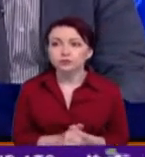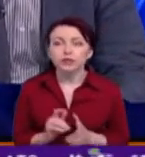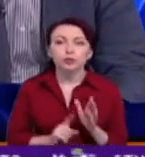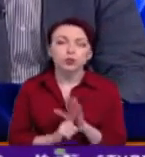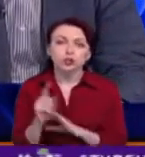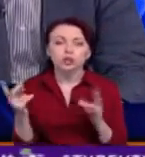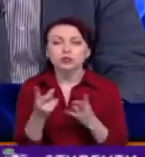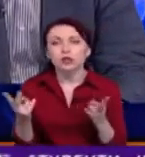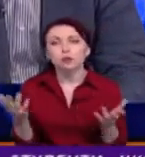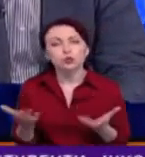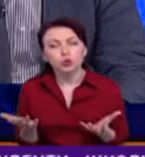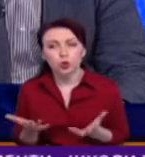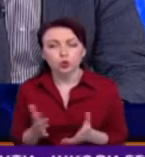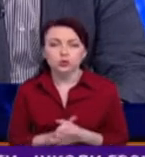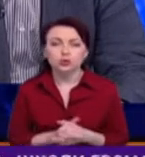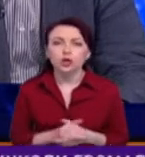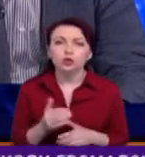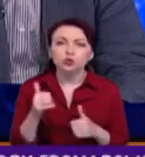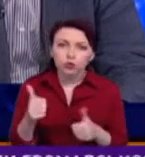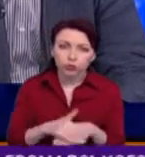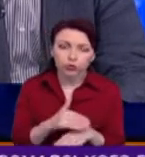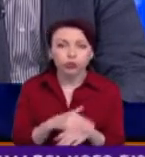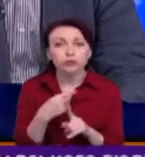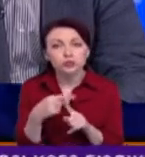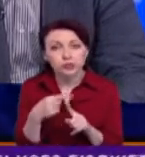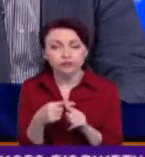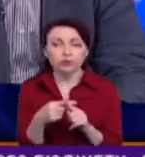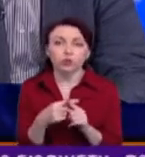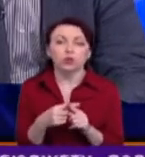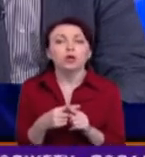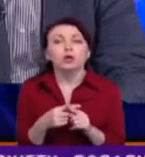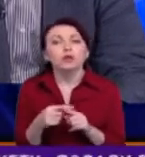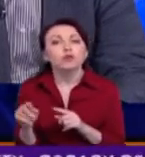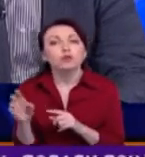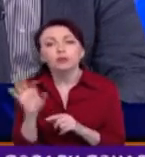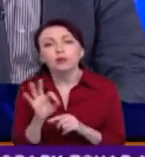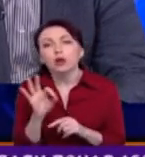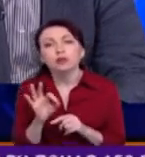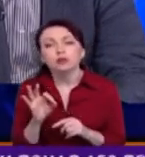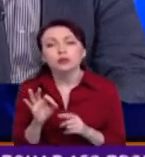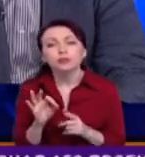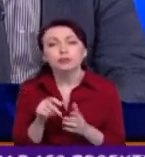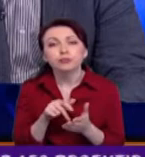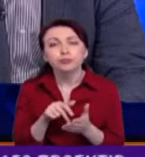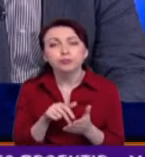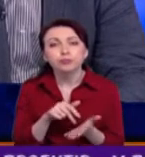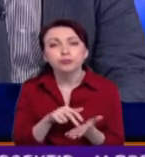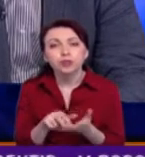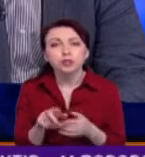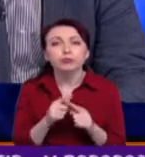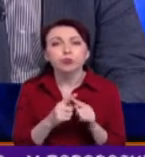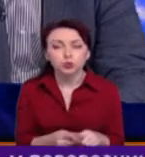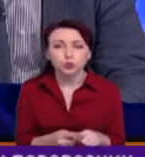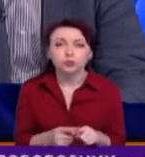починати треба щось доброго і позитивного в плані того, що піти на поступку,